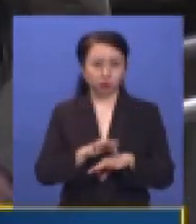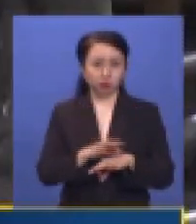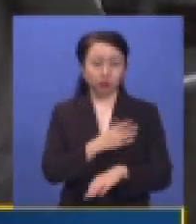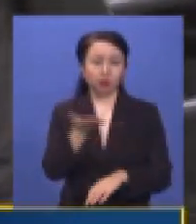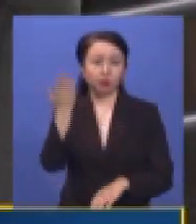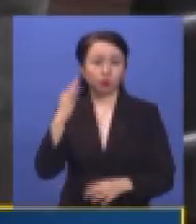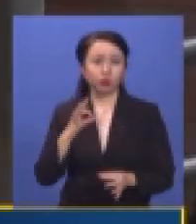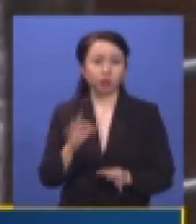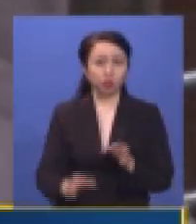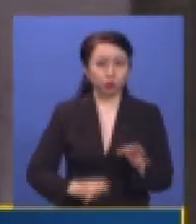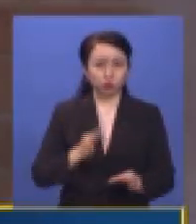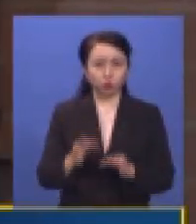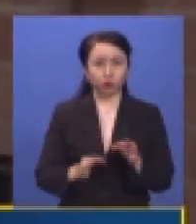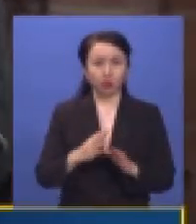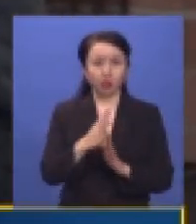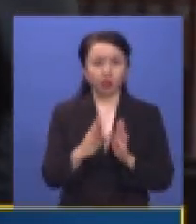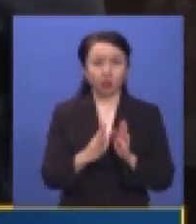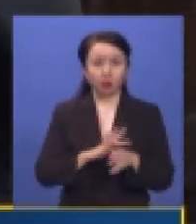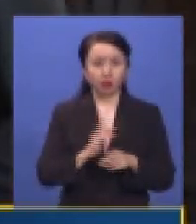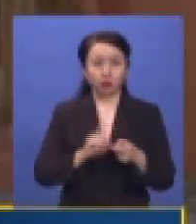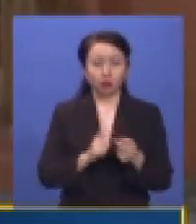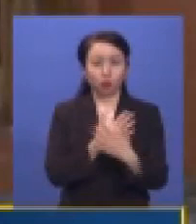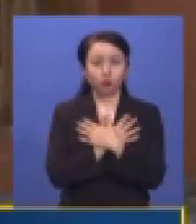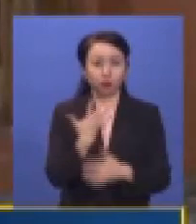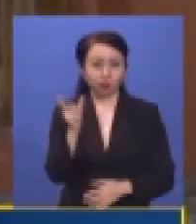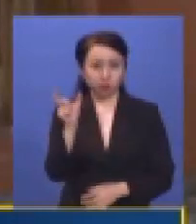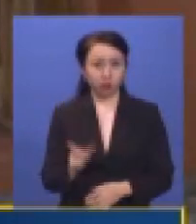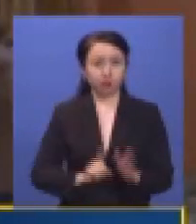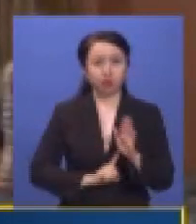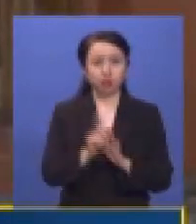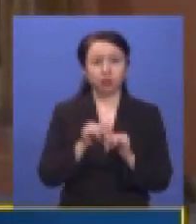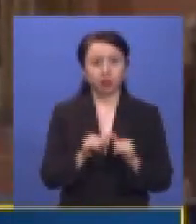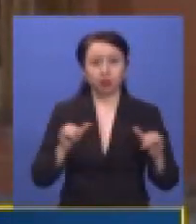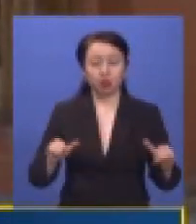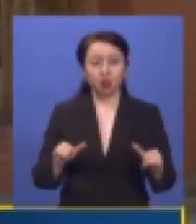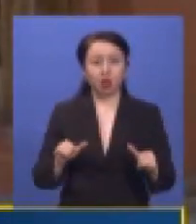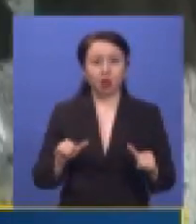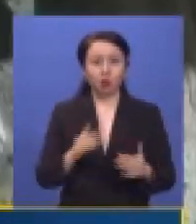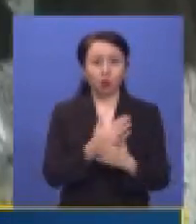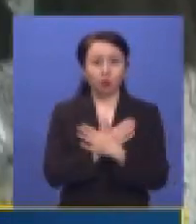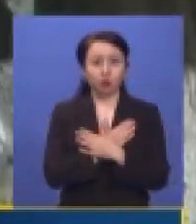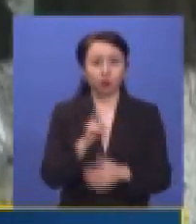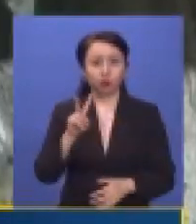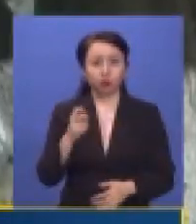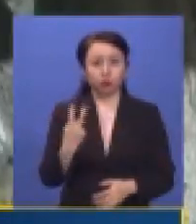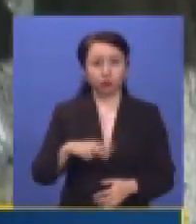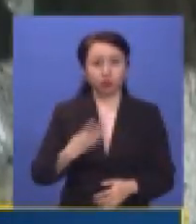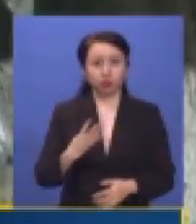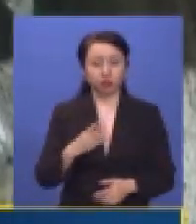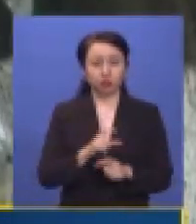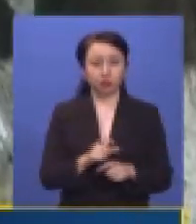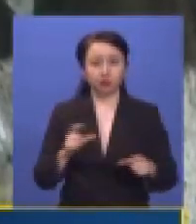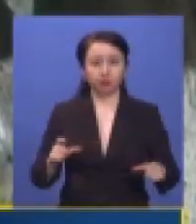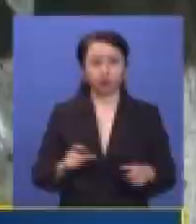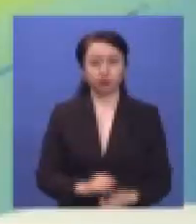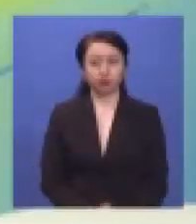прошедшие сутки от COVID-19 умерло 5 человек. С начала пандемии опасный вирус унес жизни 224